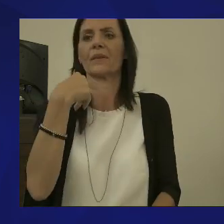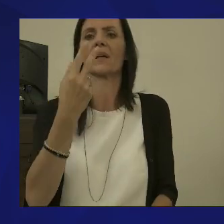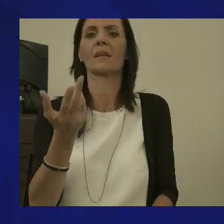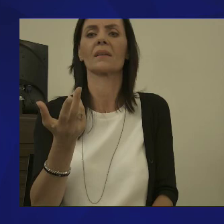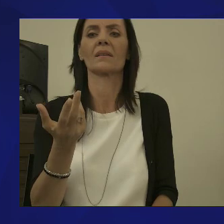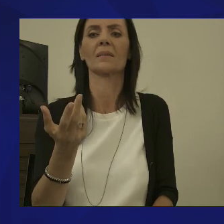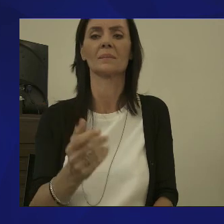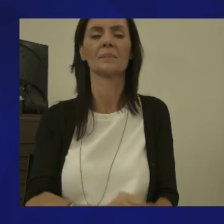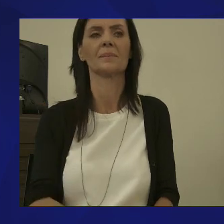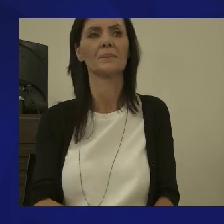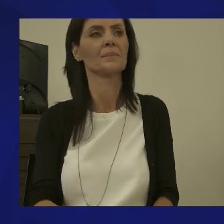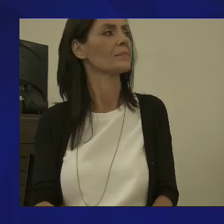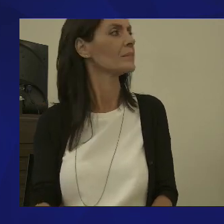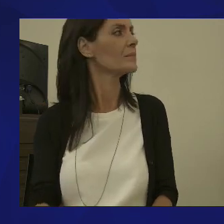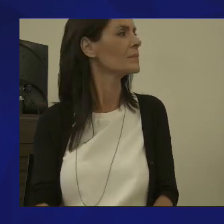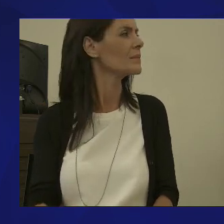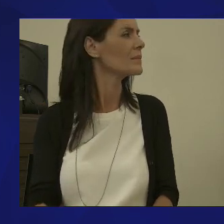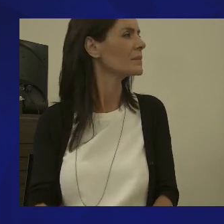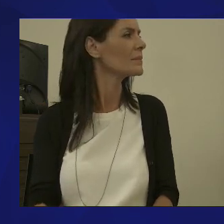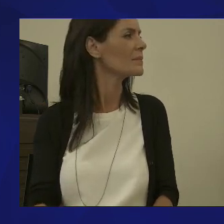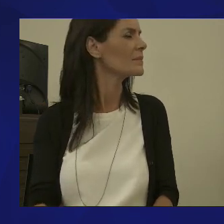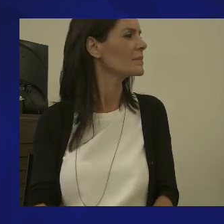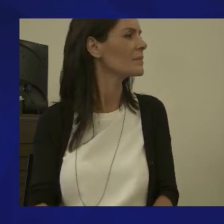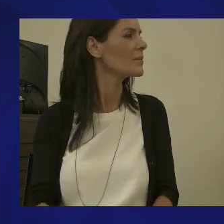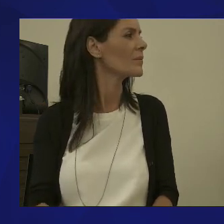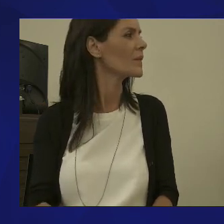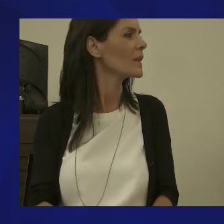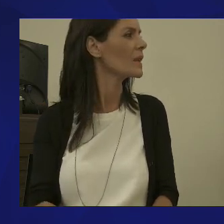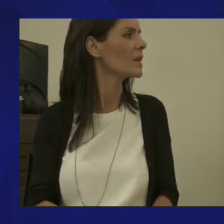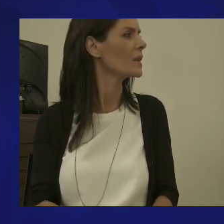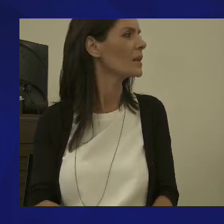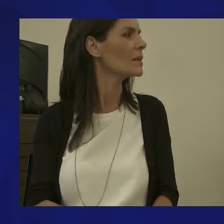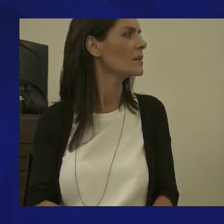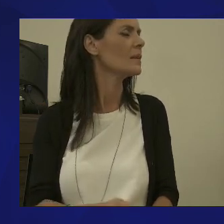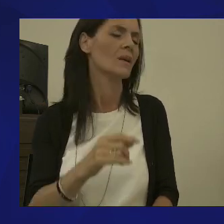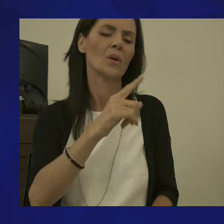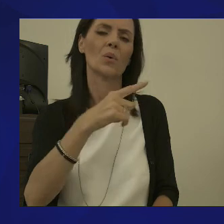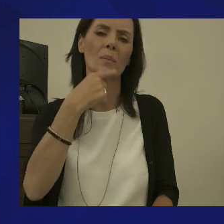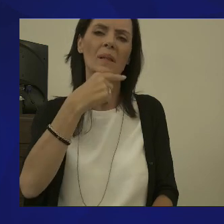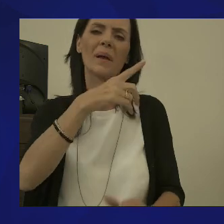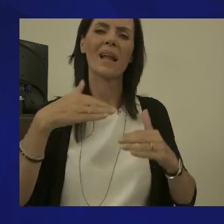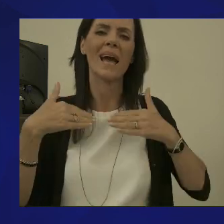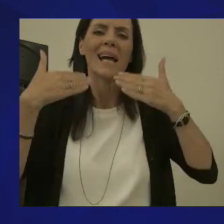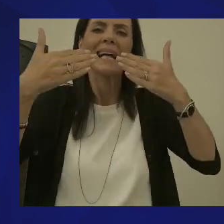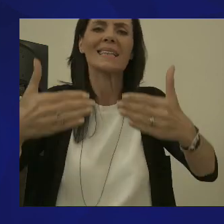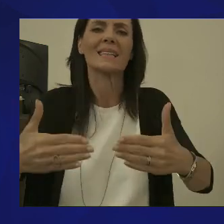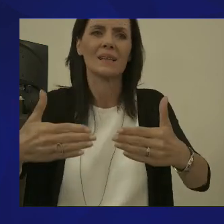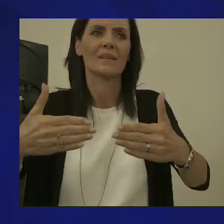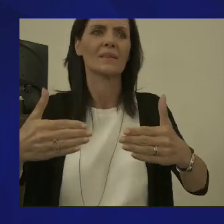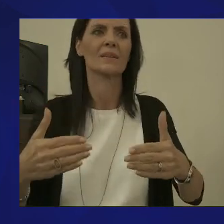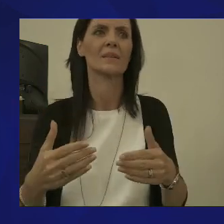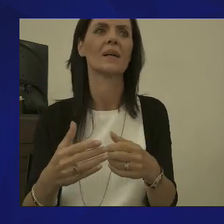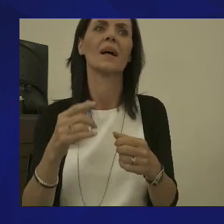גם המתנגדים שפגשתי בסיור לא התנגדו לנבחי הבנייה ולא התנגדו לפרויקט. אבל על זה דיברנו. אני מדברת על חזיתות, על צורה של חזיתות. אני מדברת